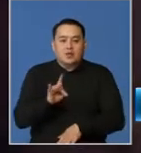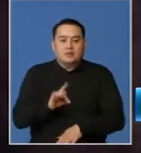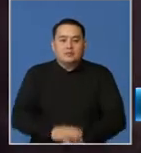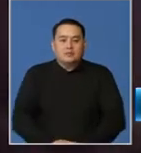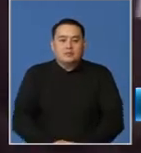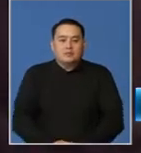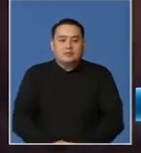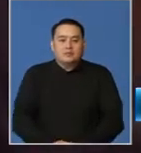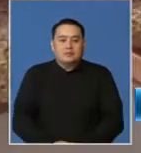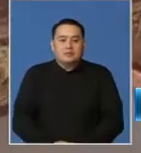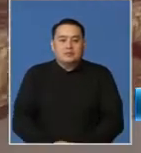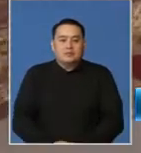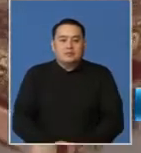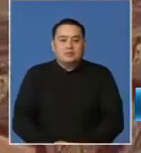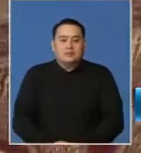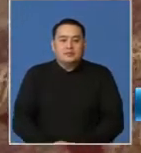Алибек Жаканбаев.